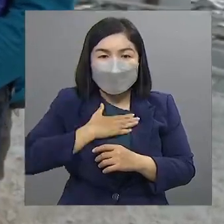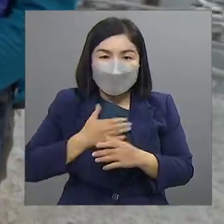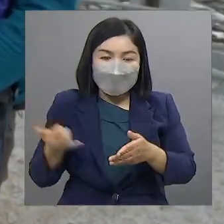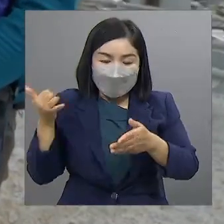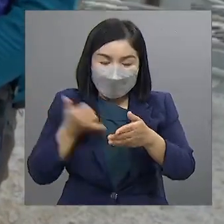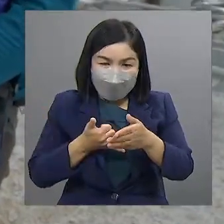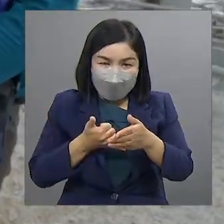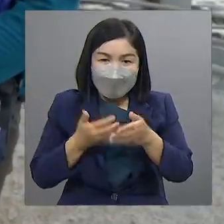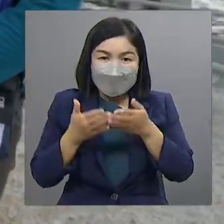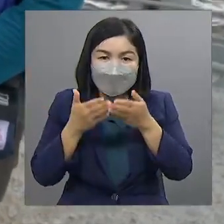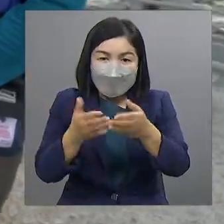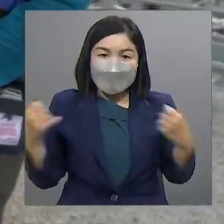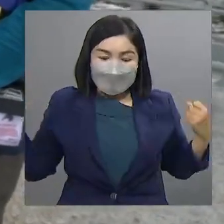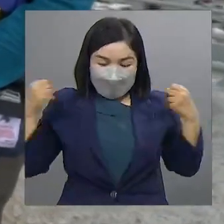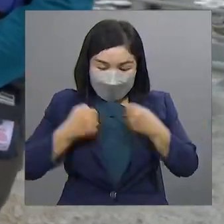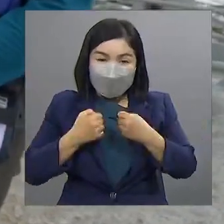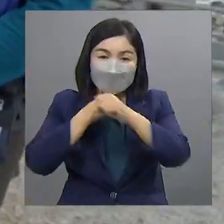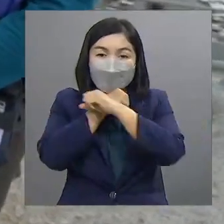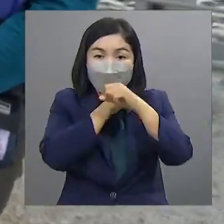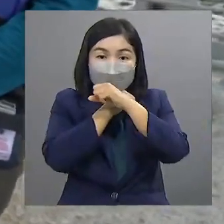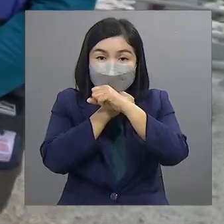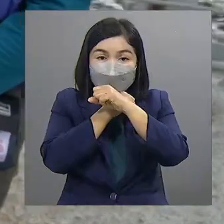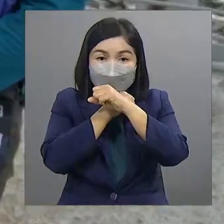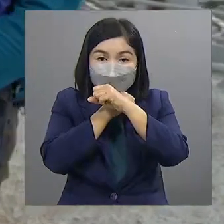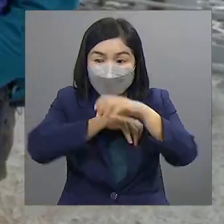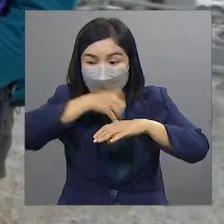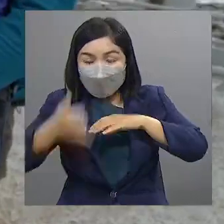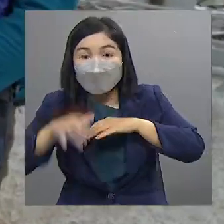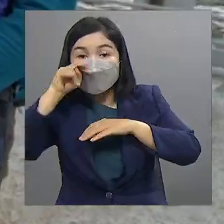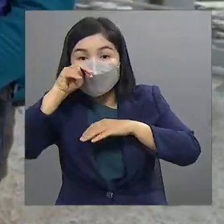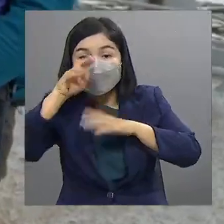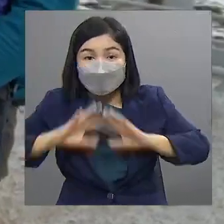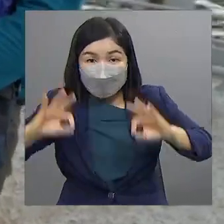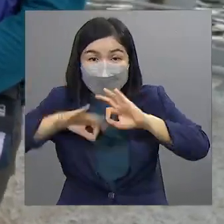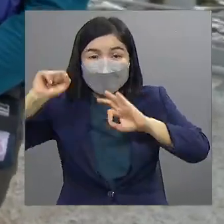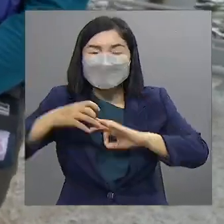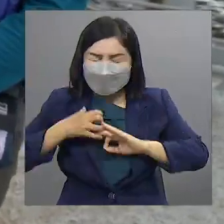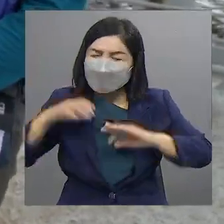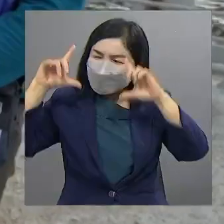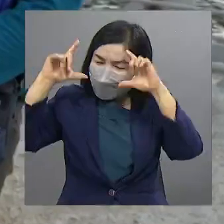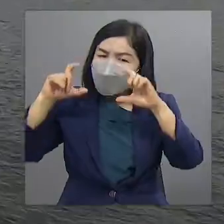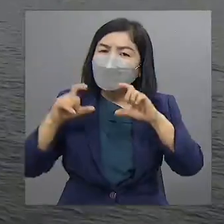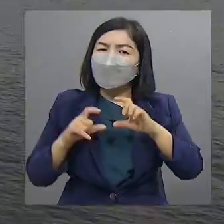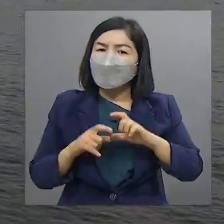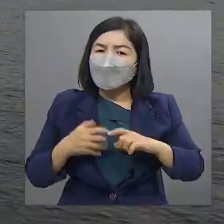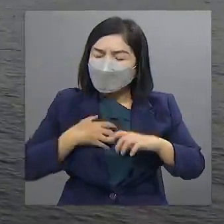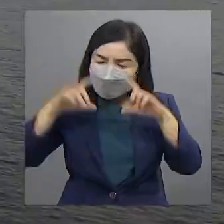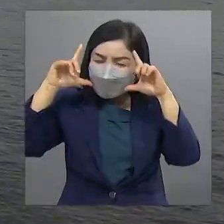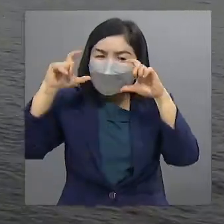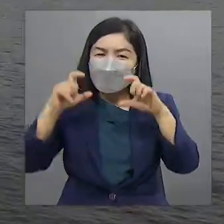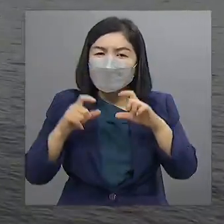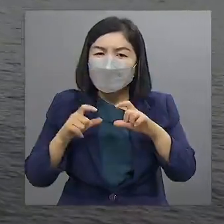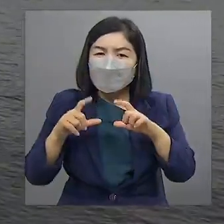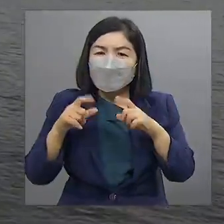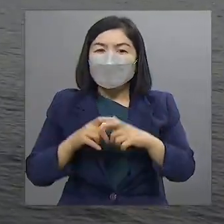เสื้อชูชีพแบบนี้สำคัญและจำเป็นแต่ทีนี้บังเอิญอยากจะถ่ายรูปแบบคุณเอกพอเราถึงจุดถ่ายรูปที่อาจจะถามว่าขออนุญาตถอด